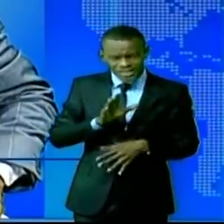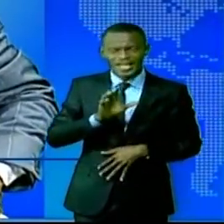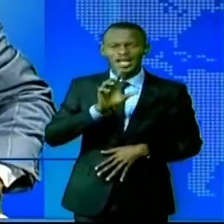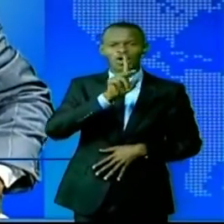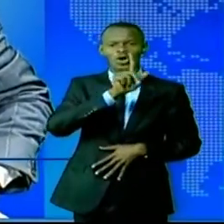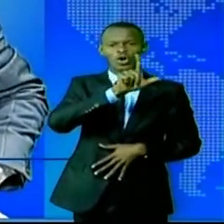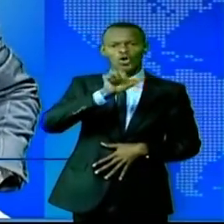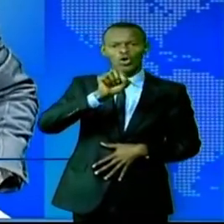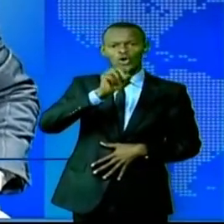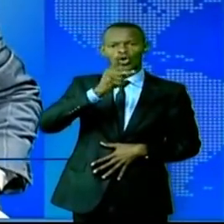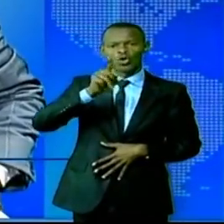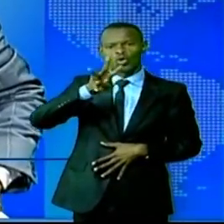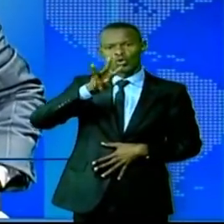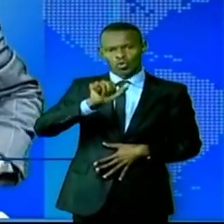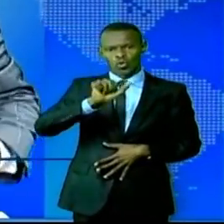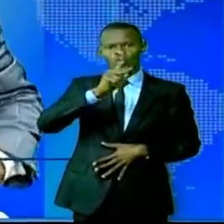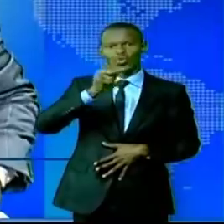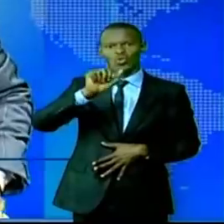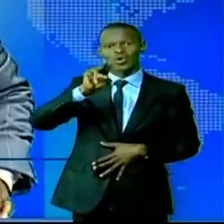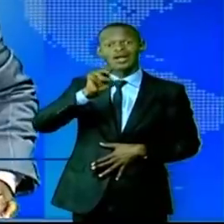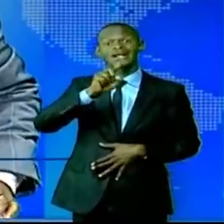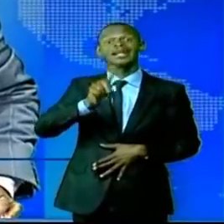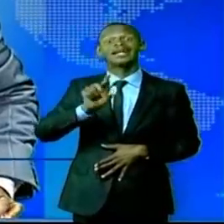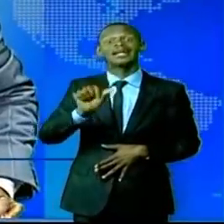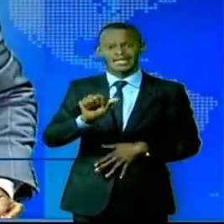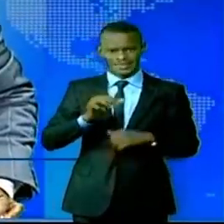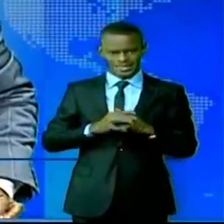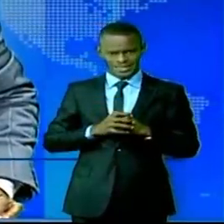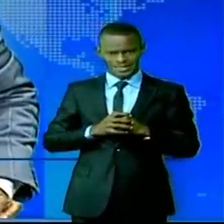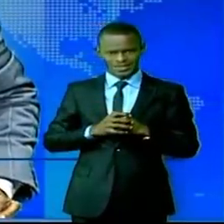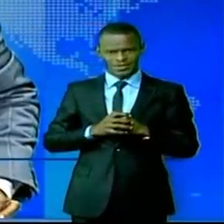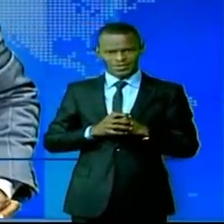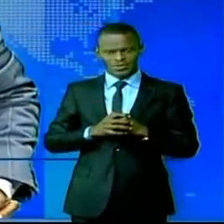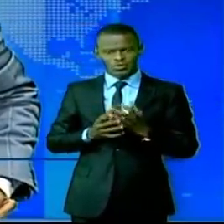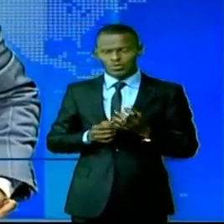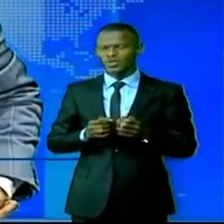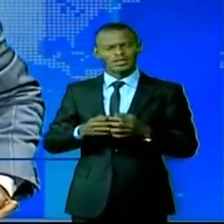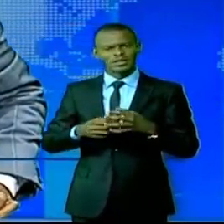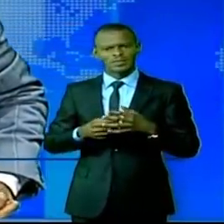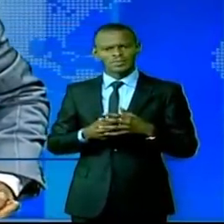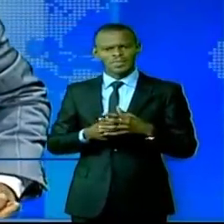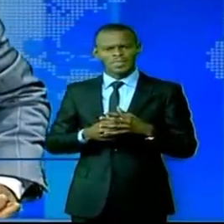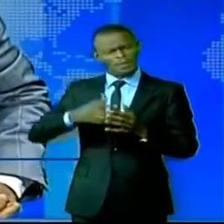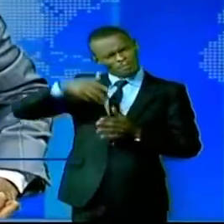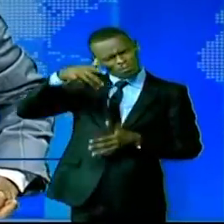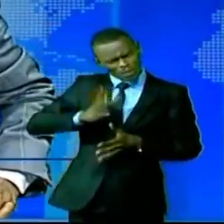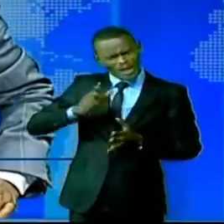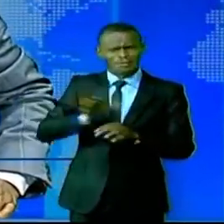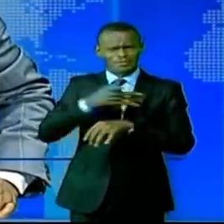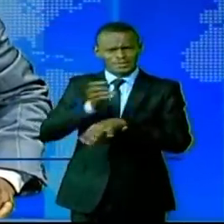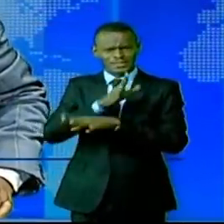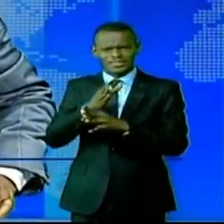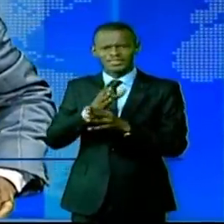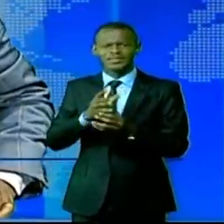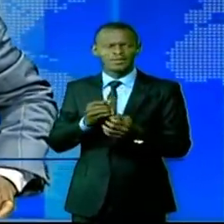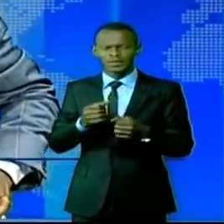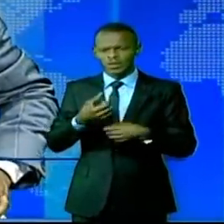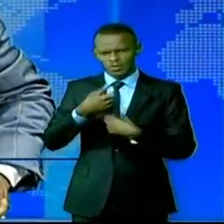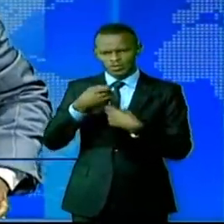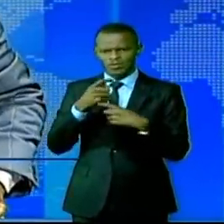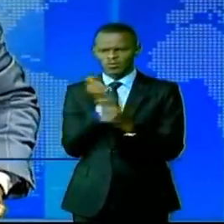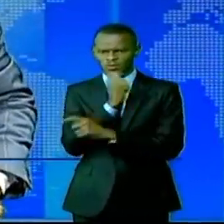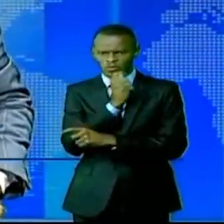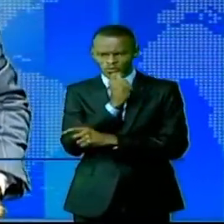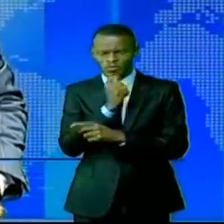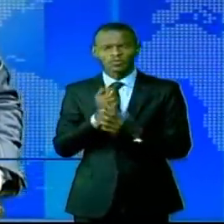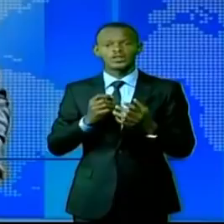compositeur, multi-instrumentiste, arrangeur et producteur congolais. Il est venu présenter cette œuvre, fruit du